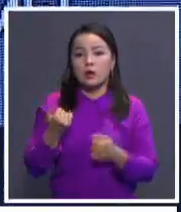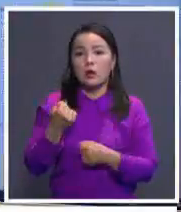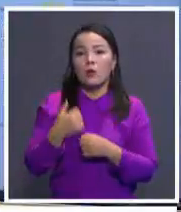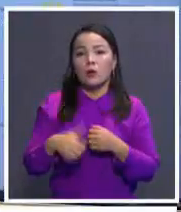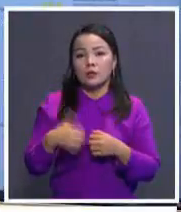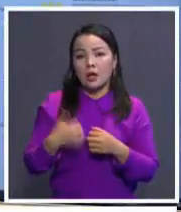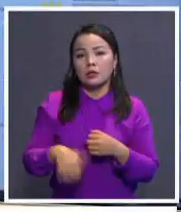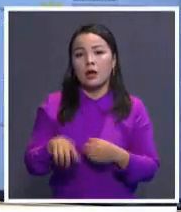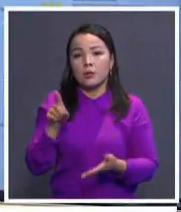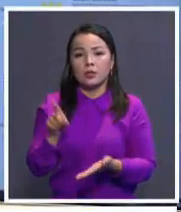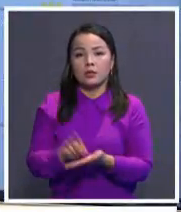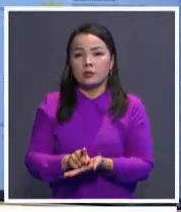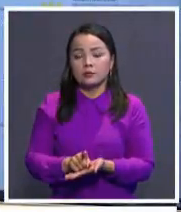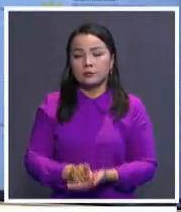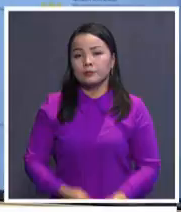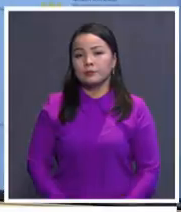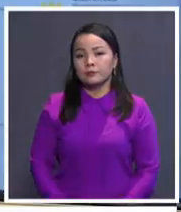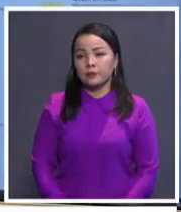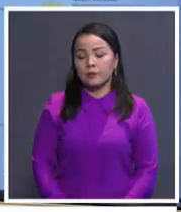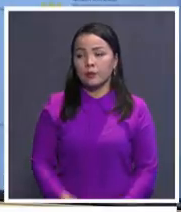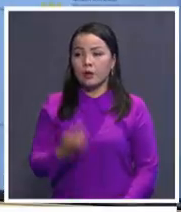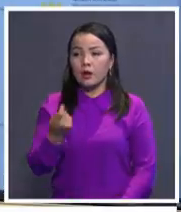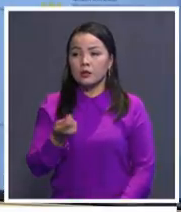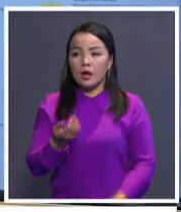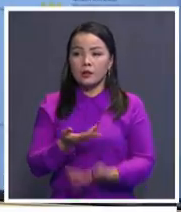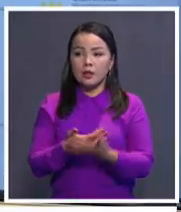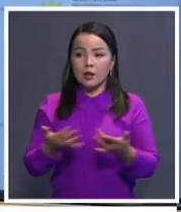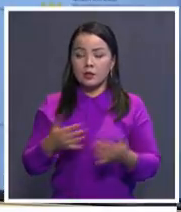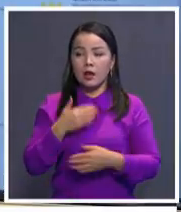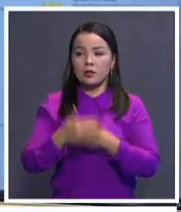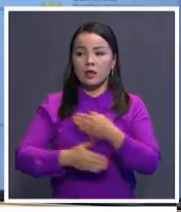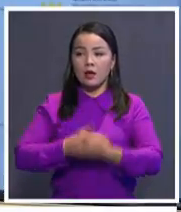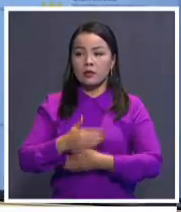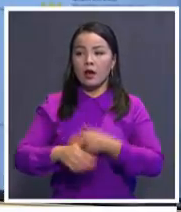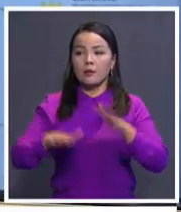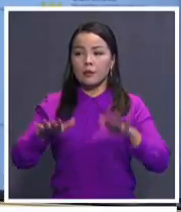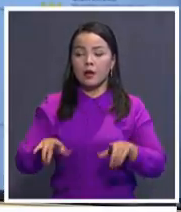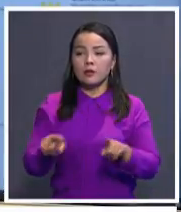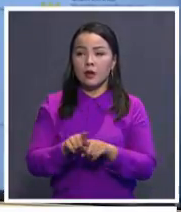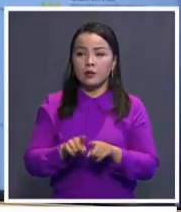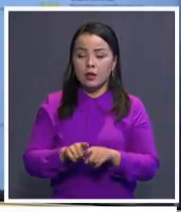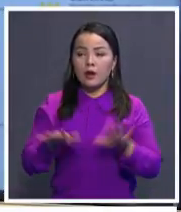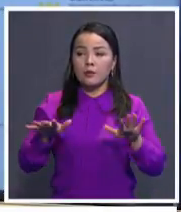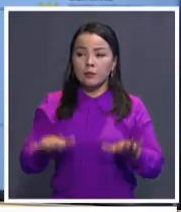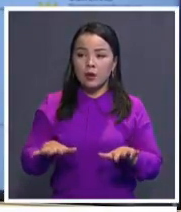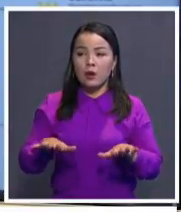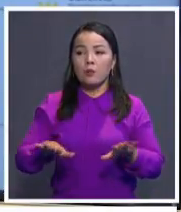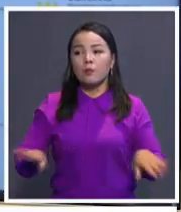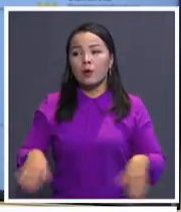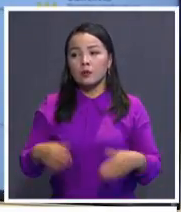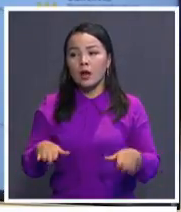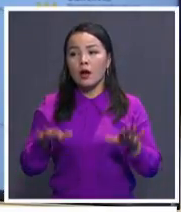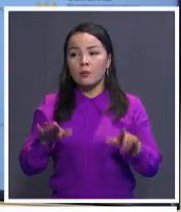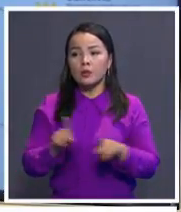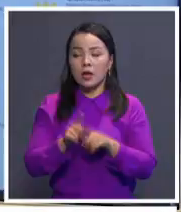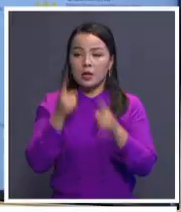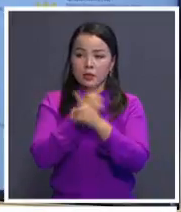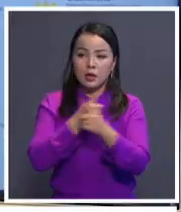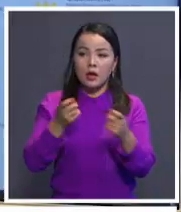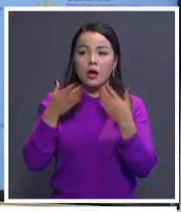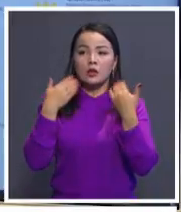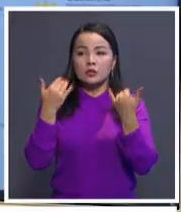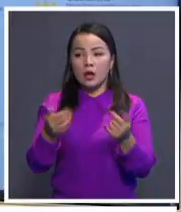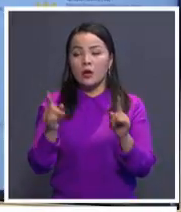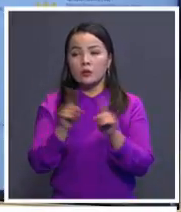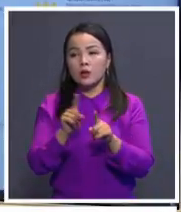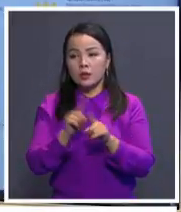ортақ міндет. Астық қолхаттары, элеваторлардың орналасқан жер мен олардағы бос орындар туралы ақпараттар, жеңілдетілген